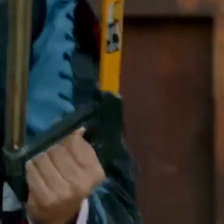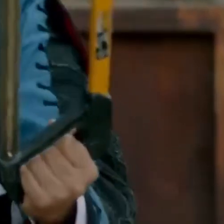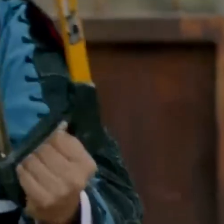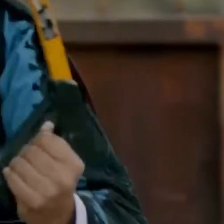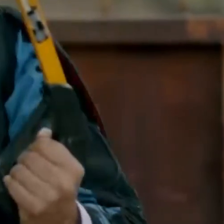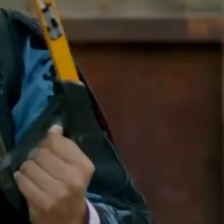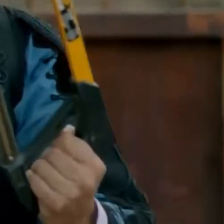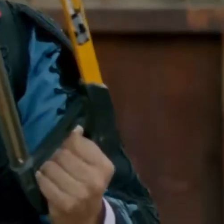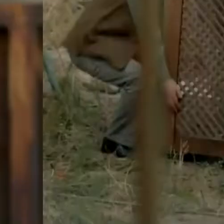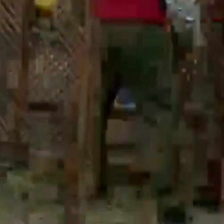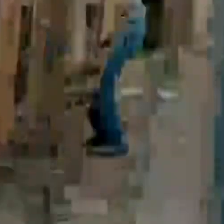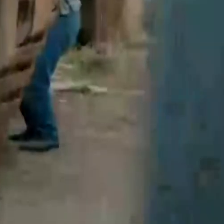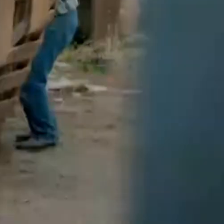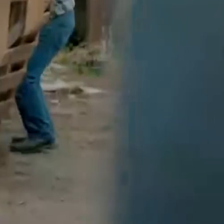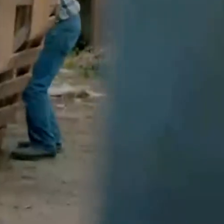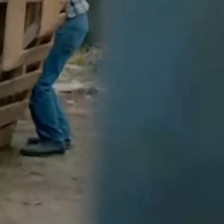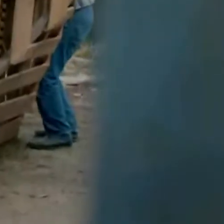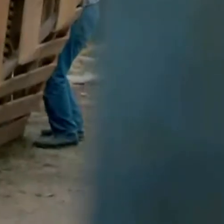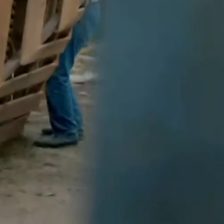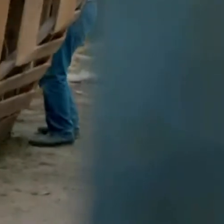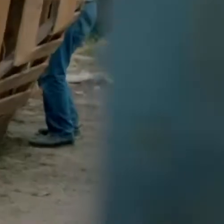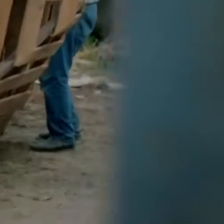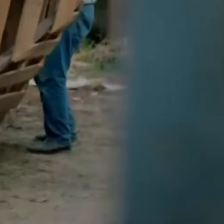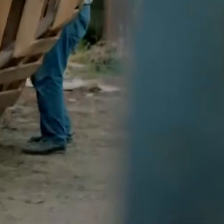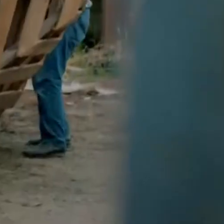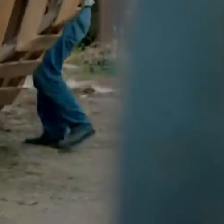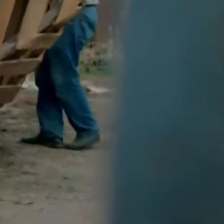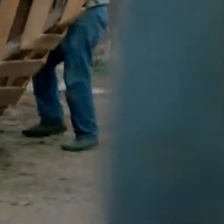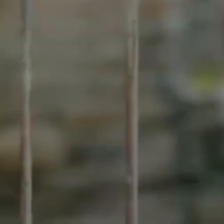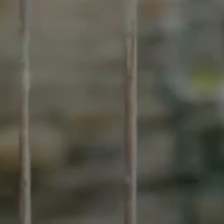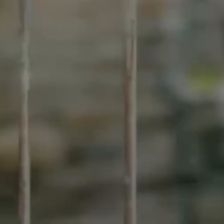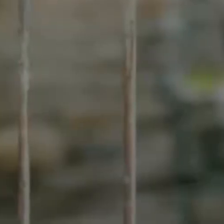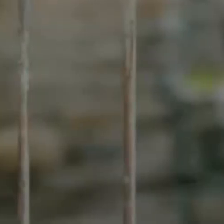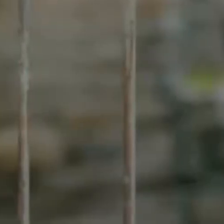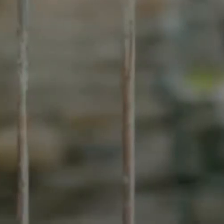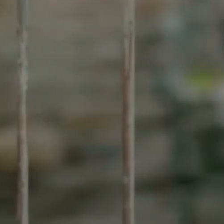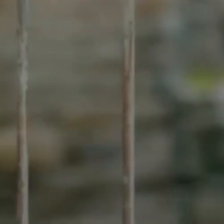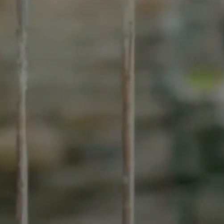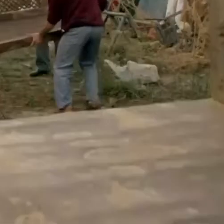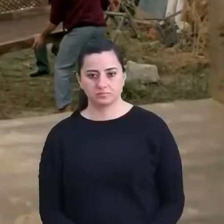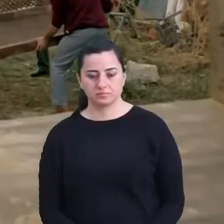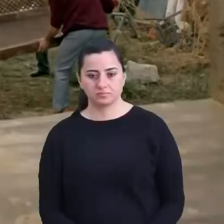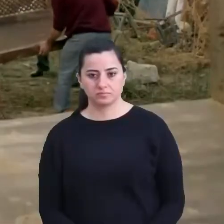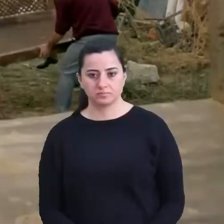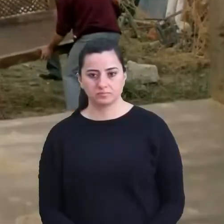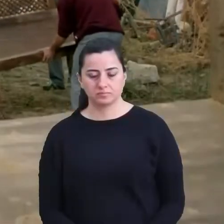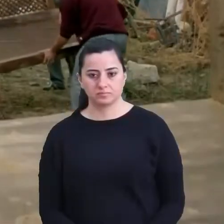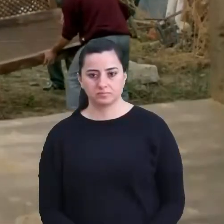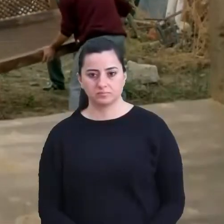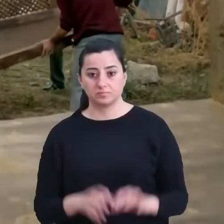İşçiler çardağın kenarlarından tutup kaldırdılar. Arabaya doğru götürürlerken köşede bir tahtası işçinin elinde kaldı. Aman